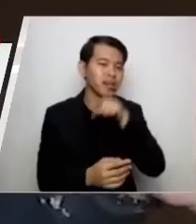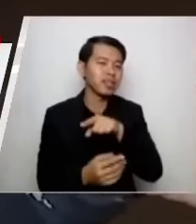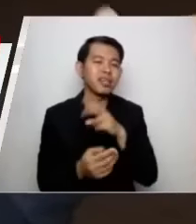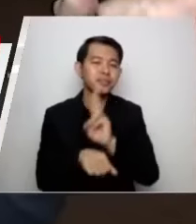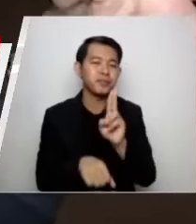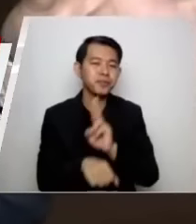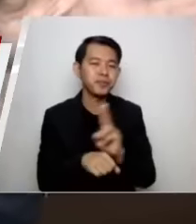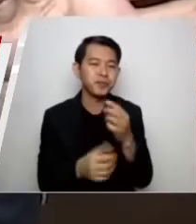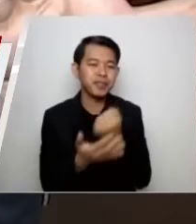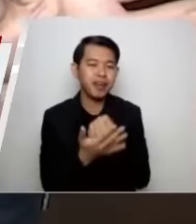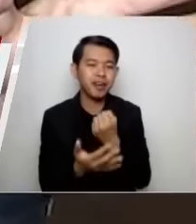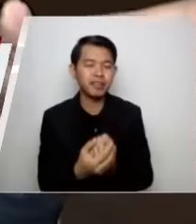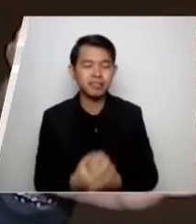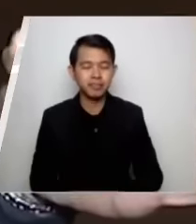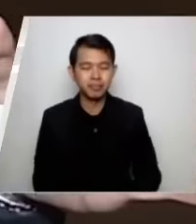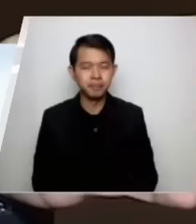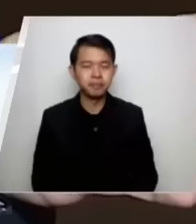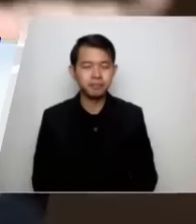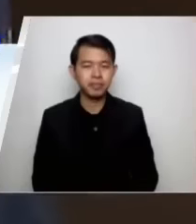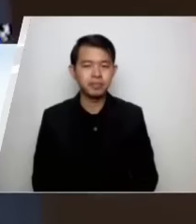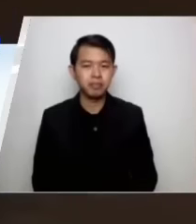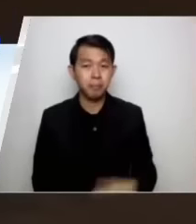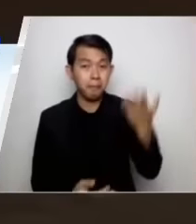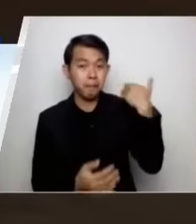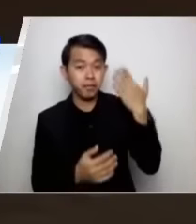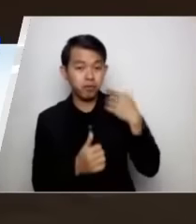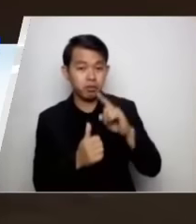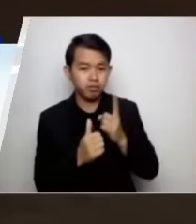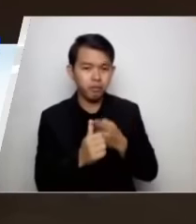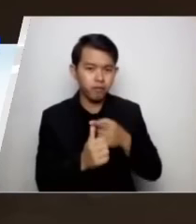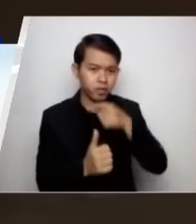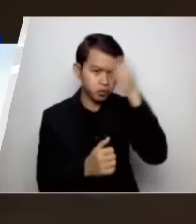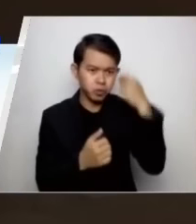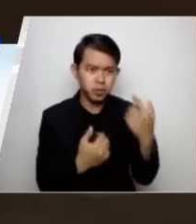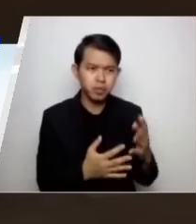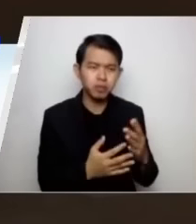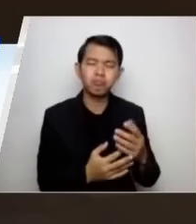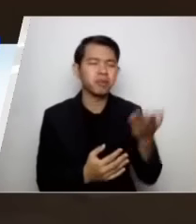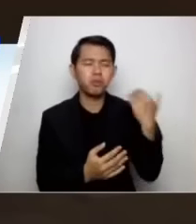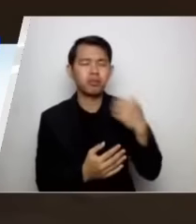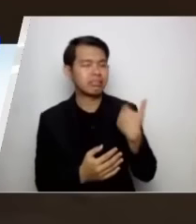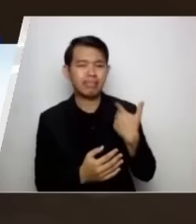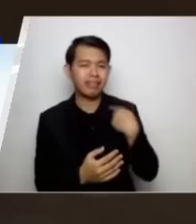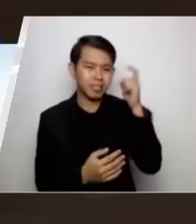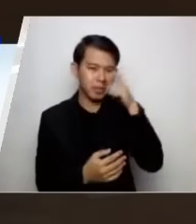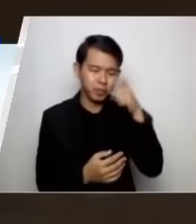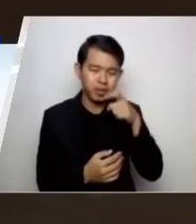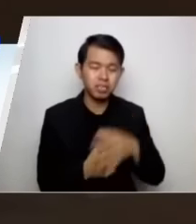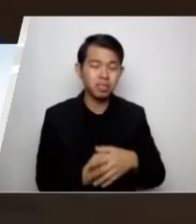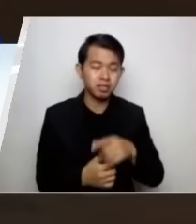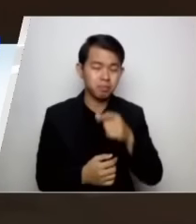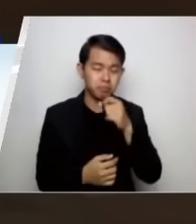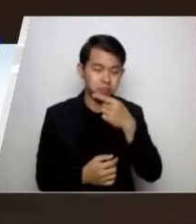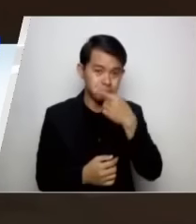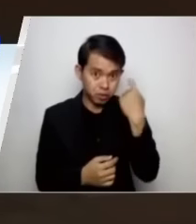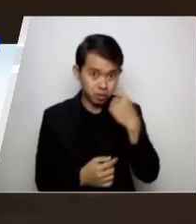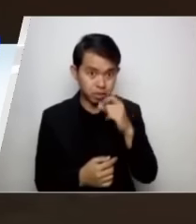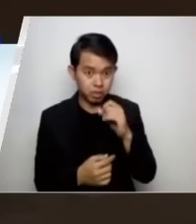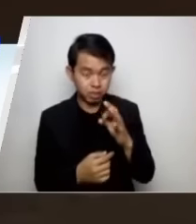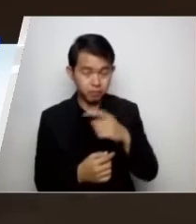first years ko, yes, after graduation. Kasi syempre, pag-graduate mo, mabibigla ka, ay, meron akong ganito kalaking